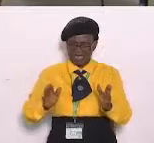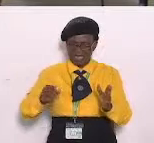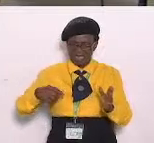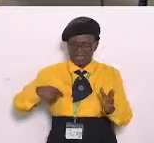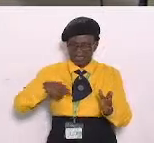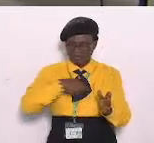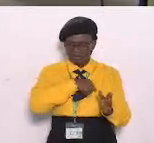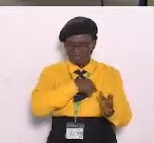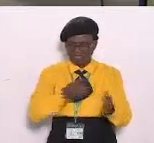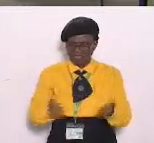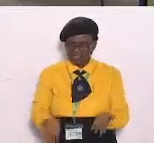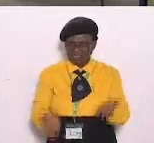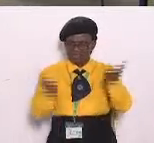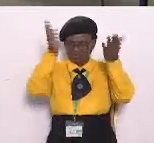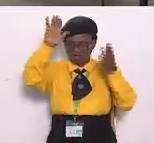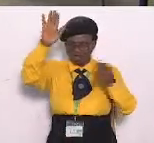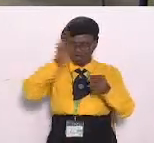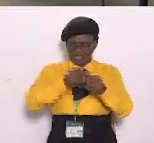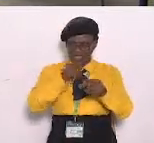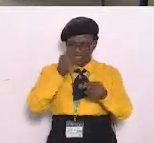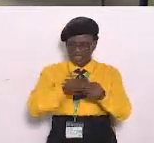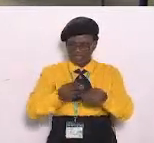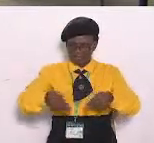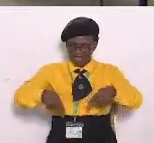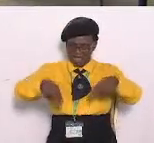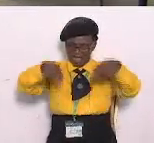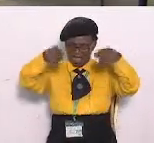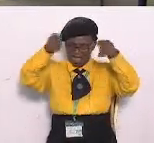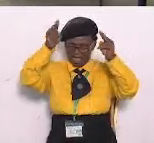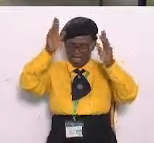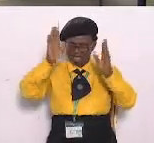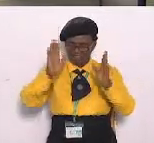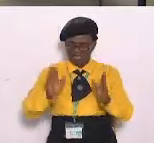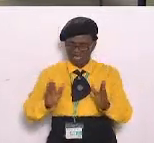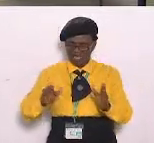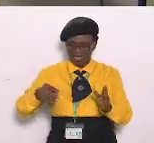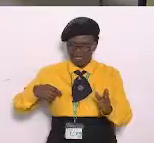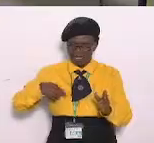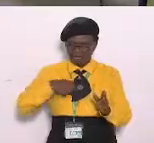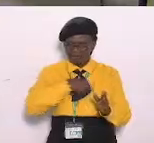plus haut plus